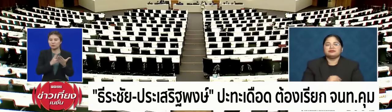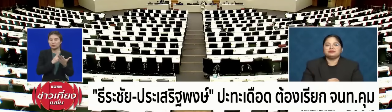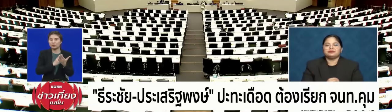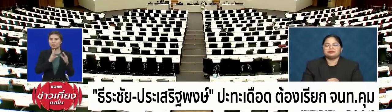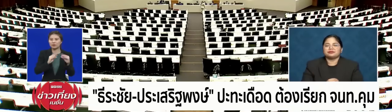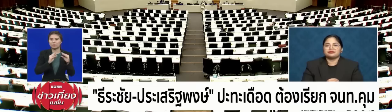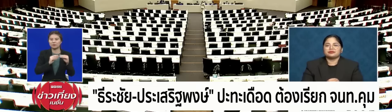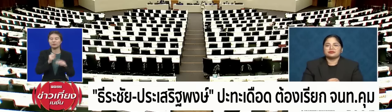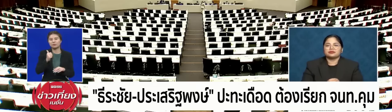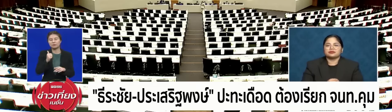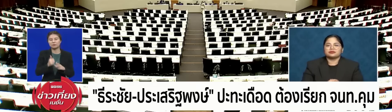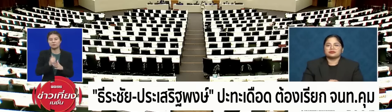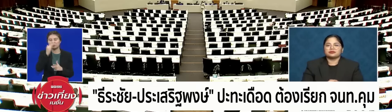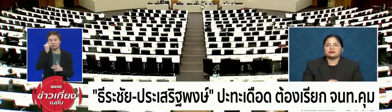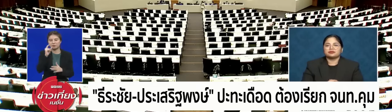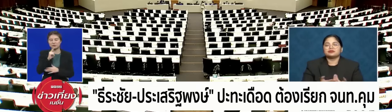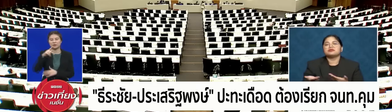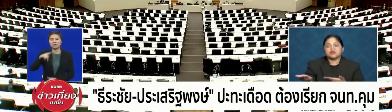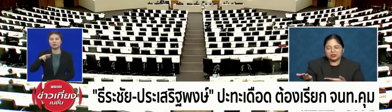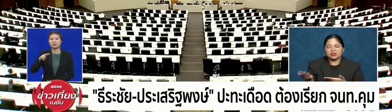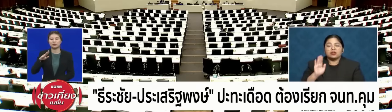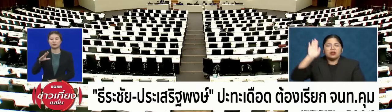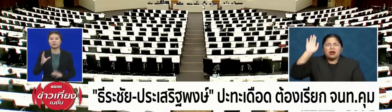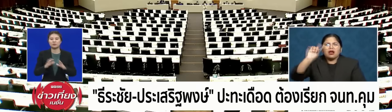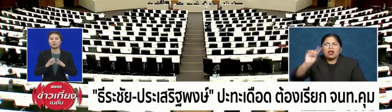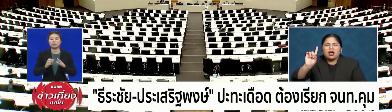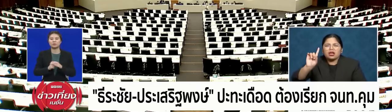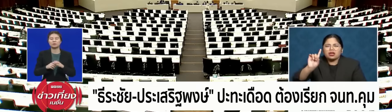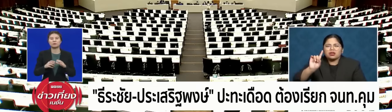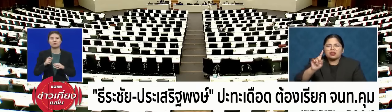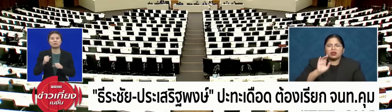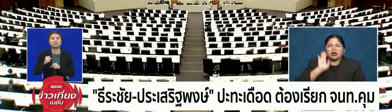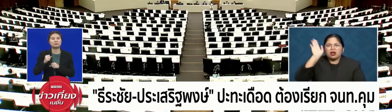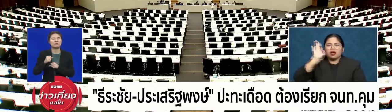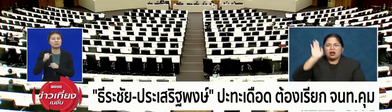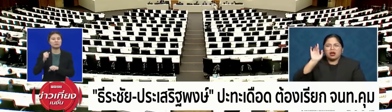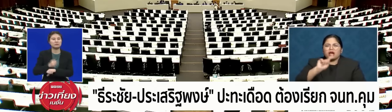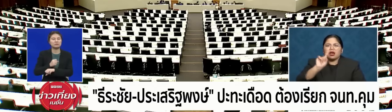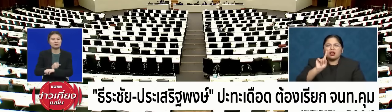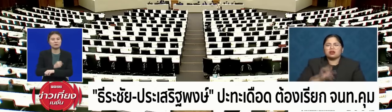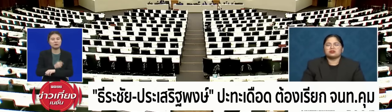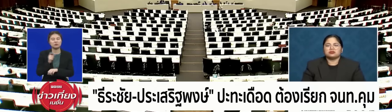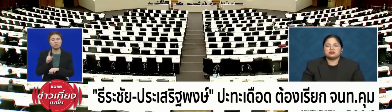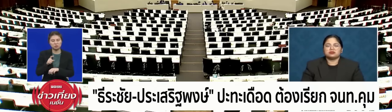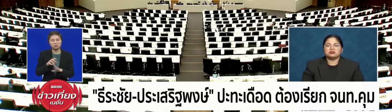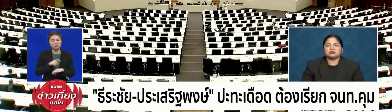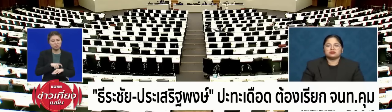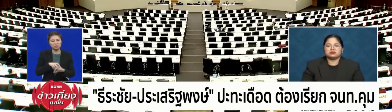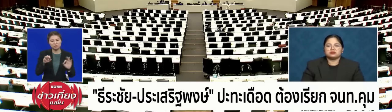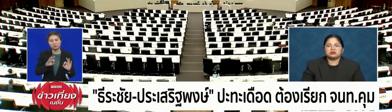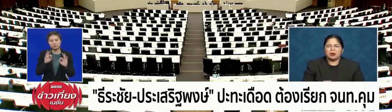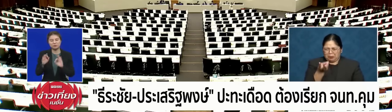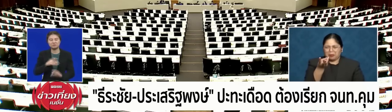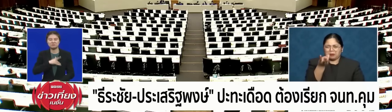การประชุมหน่อยได้มั้ยไม่งั้นเนี่ยไอ้ร่างพรบคุ้มครองแรงงานที่กำลังจะประชุมมันเหมือนโดนเตะถ่วงต้องโดนเลื่อนออกไปอีกทีนี้คุณธีรชัยก็ไม่